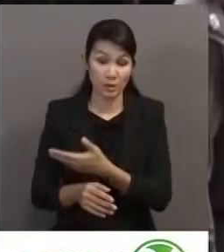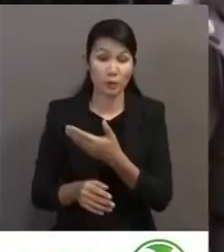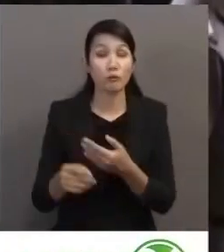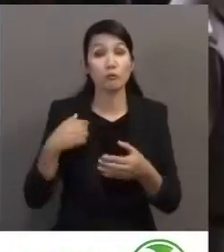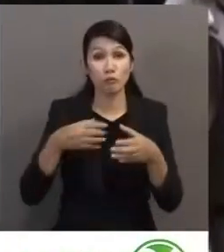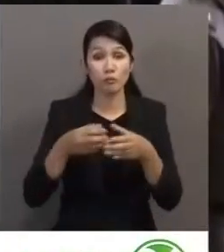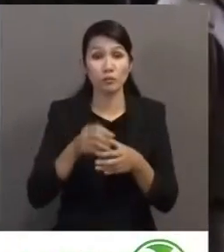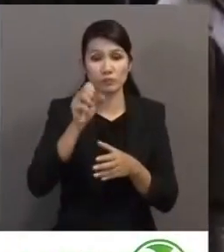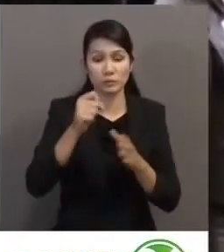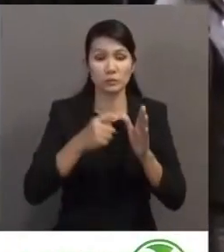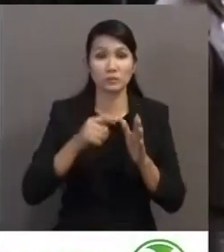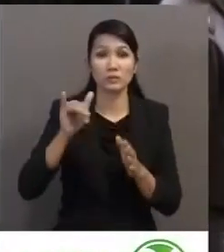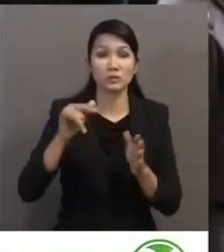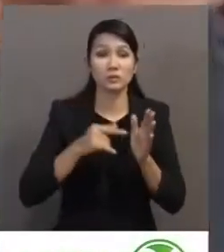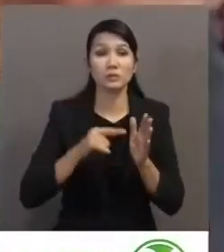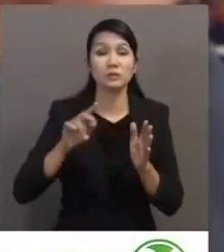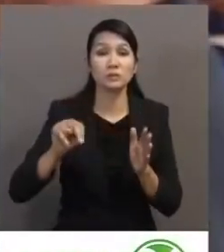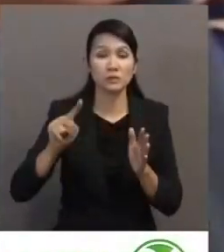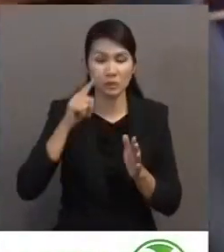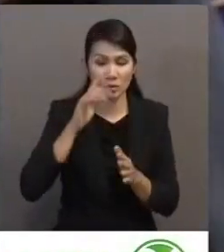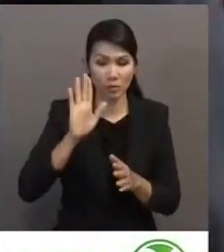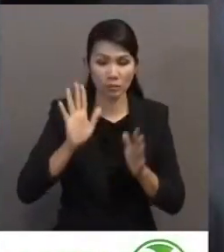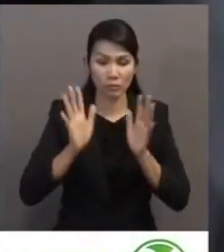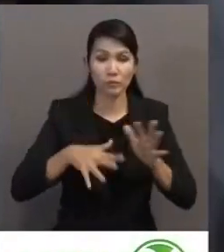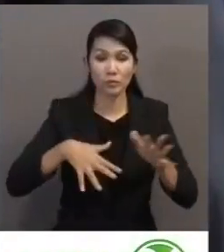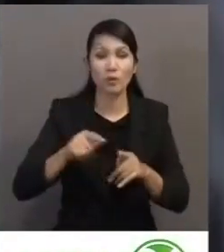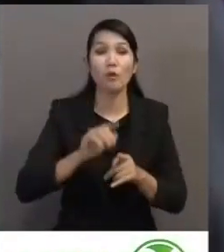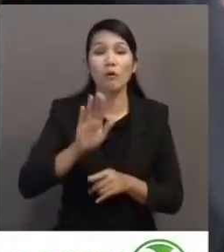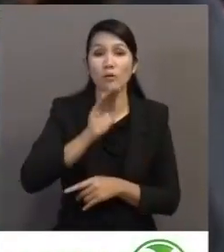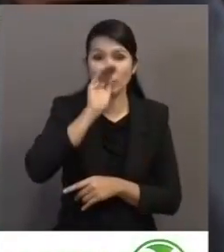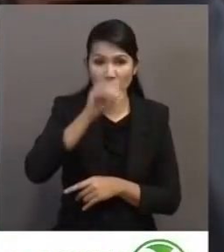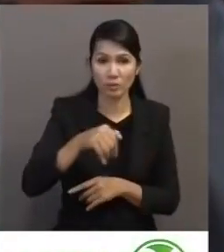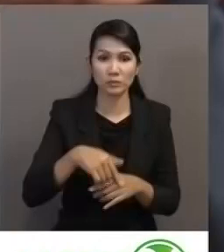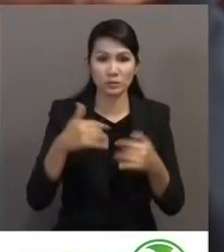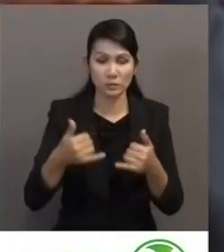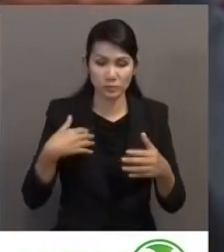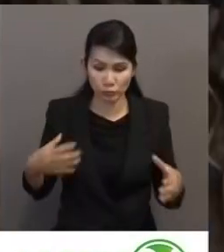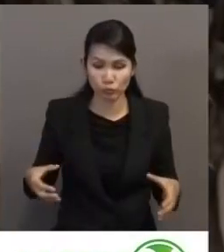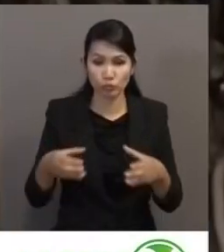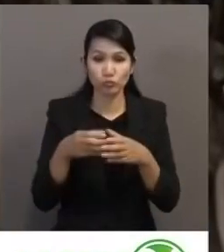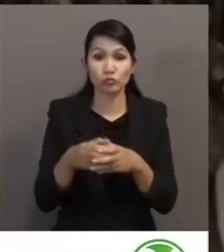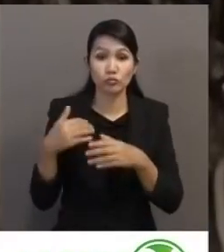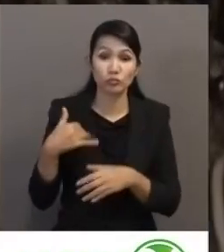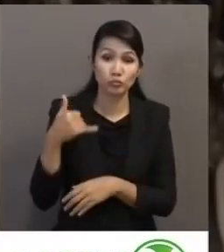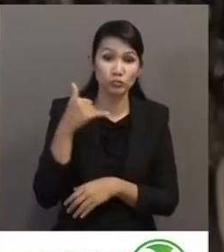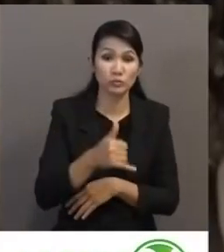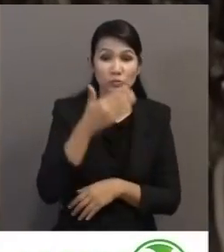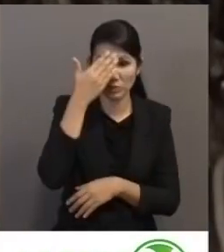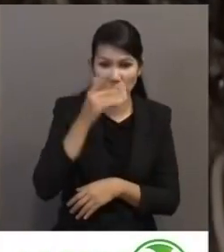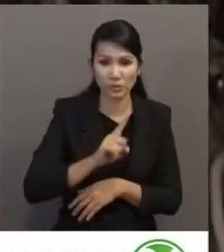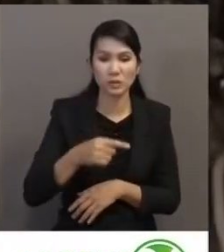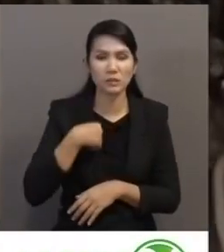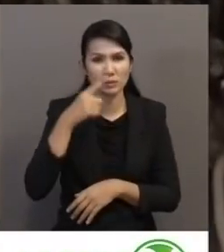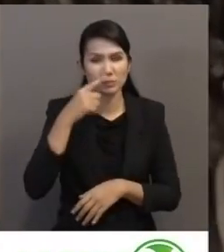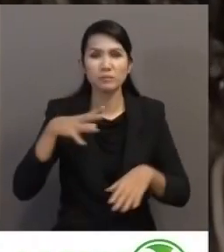ไพศาลซึ่งก็เป็นประชาชนในเขตเทศบาลนครสกลนครนะคะบอกว่าเหตุที่มาร่วมกับพี่น้องประชาชนในวันนี้เพื่อที่จะมาคัดค้